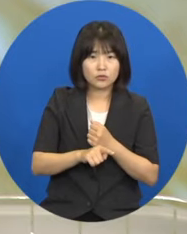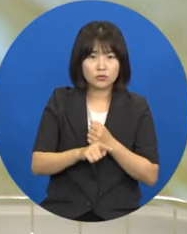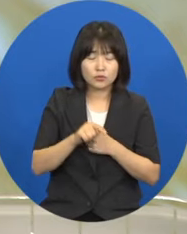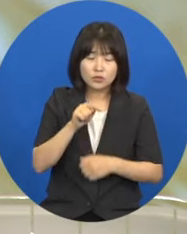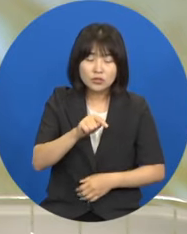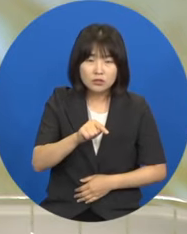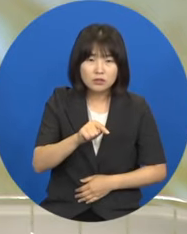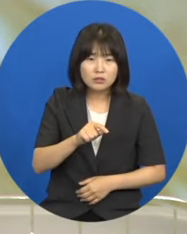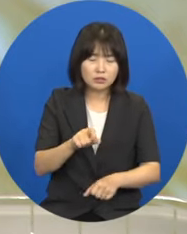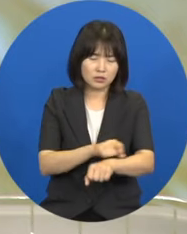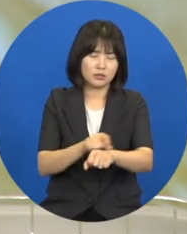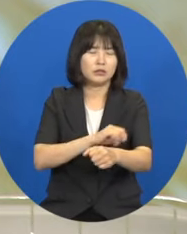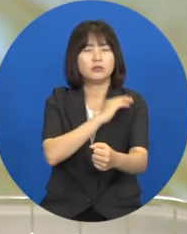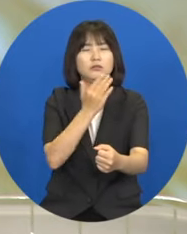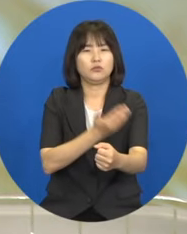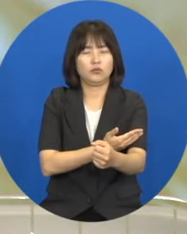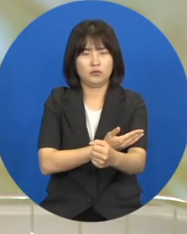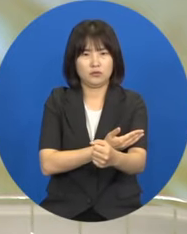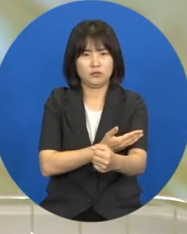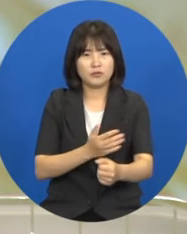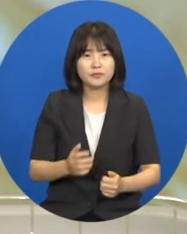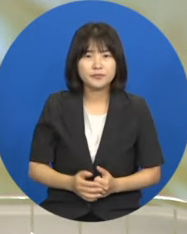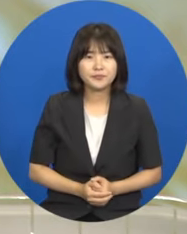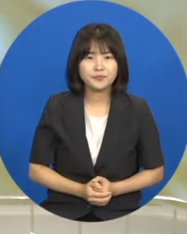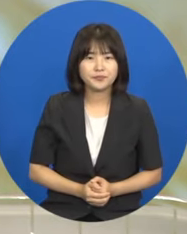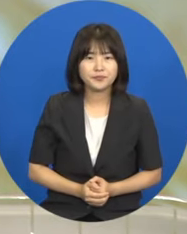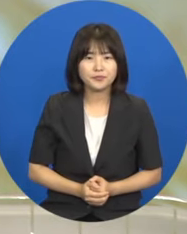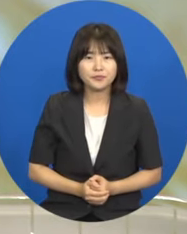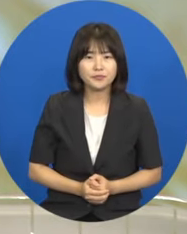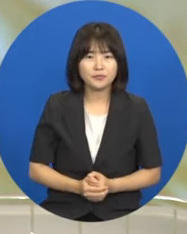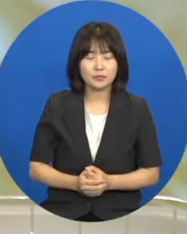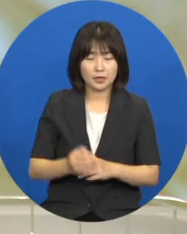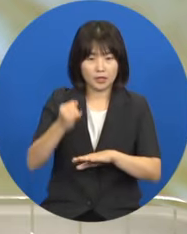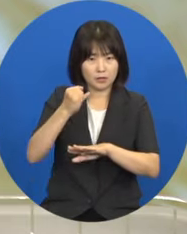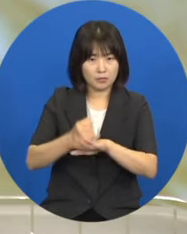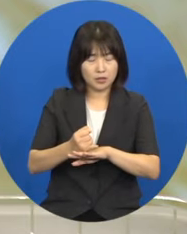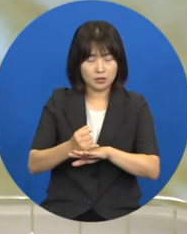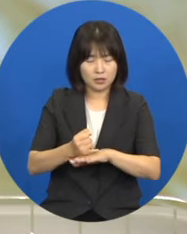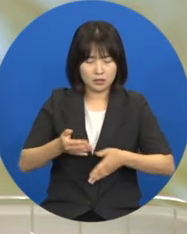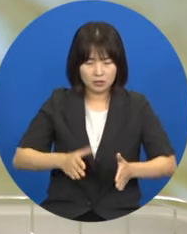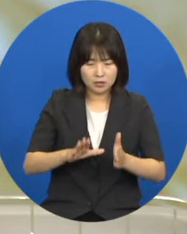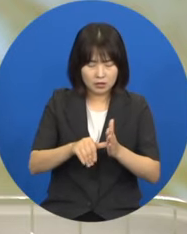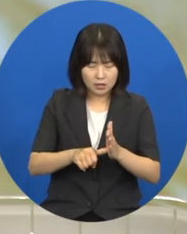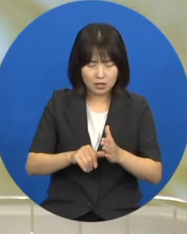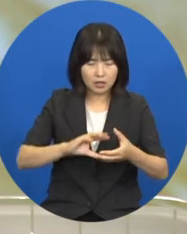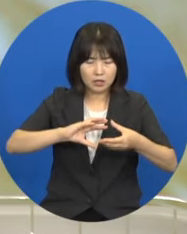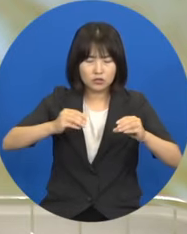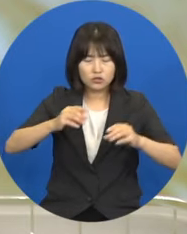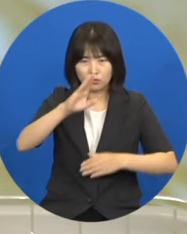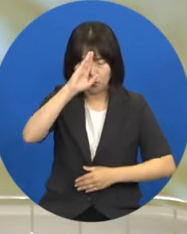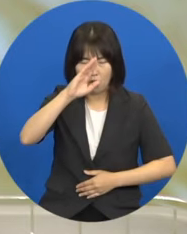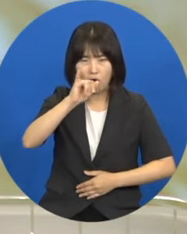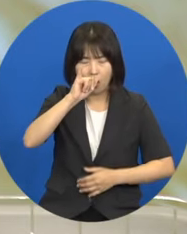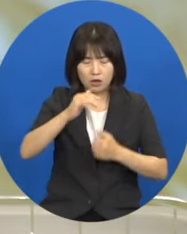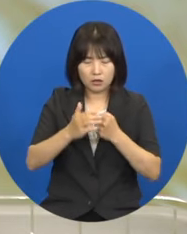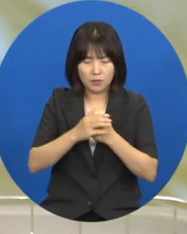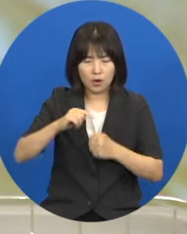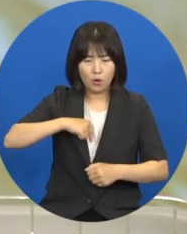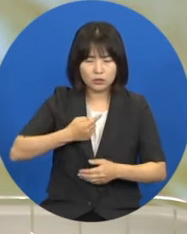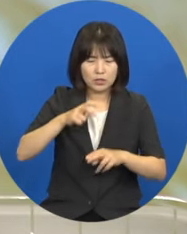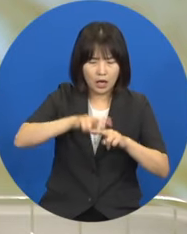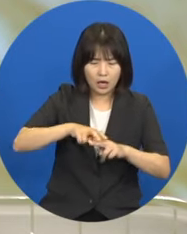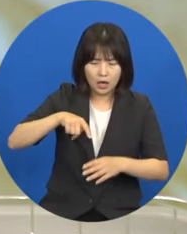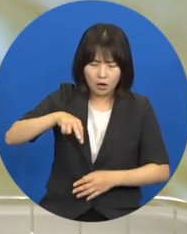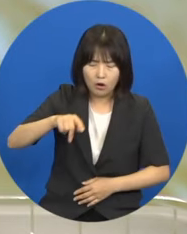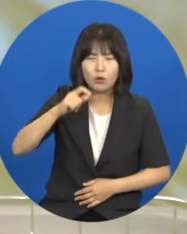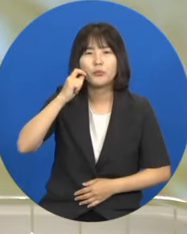특권이자 능력입니다. 막내 아이가 선천성 근육병이라 혼자 일어서거나 앉거나 걸을 수가 없습니다.